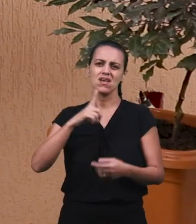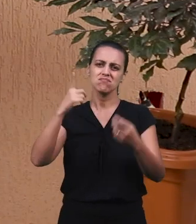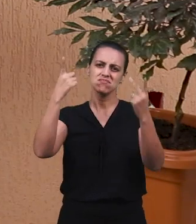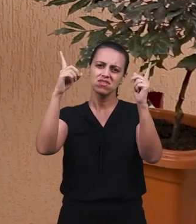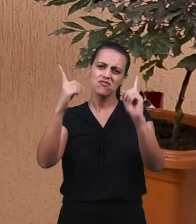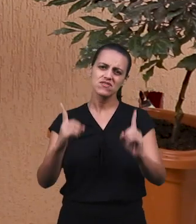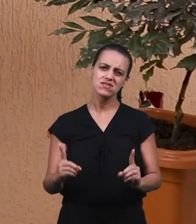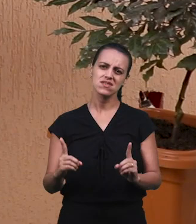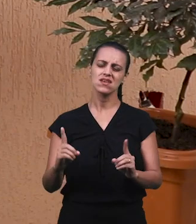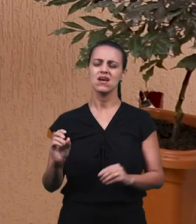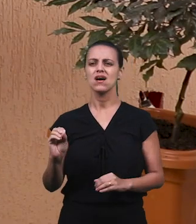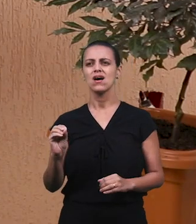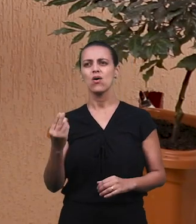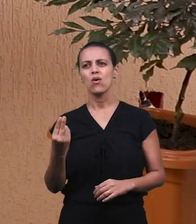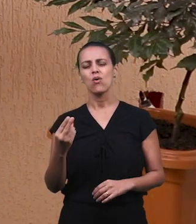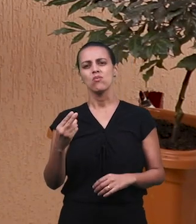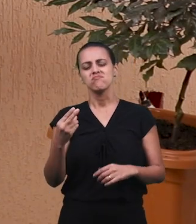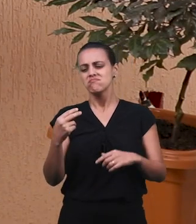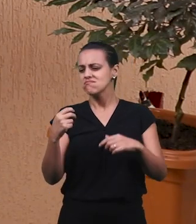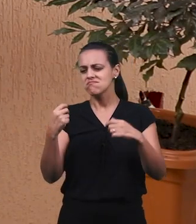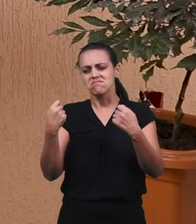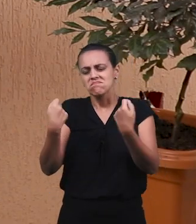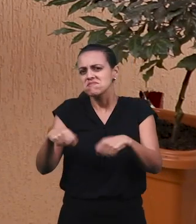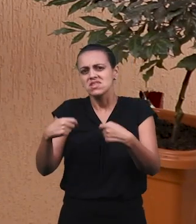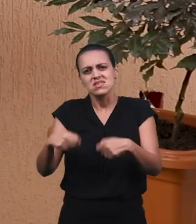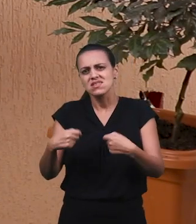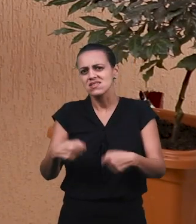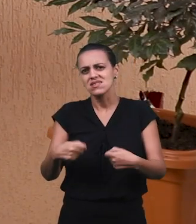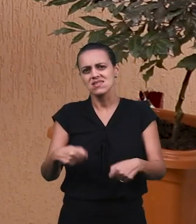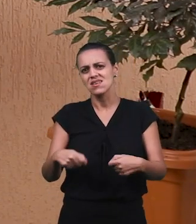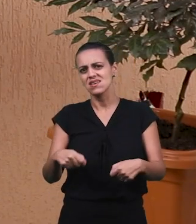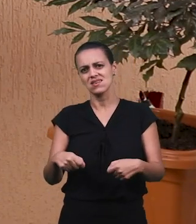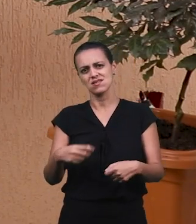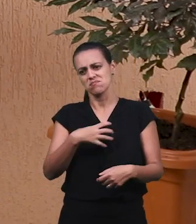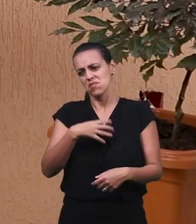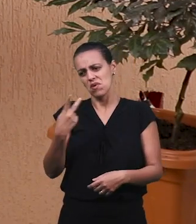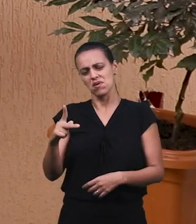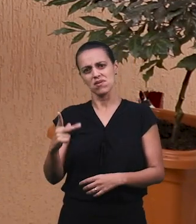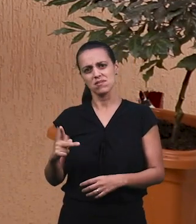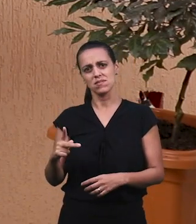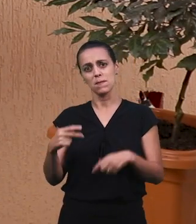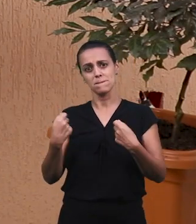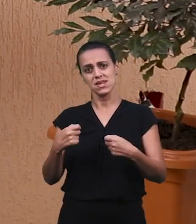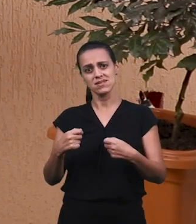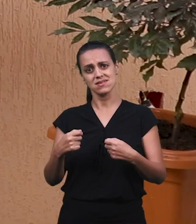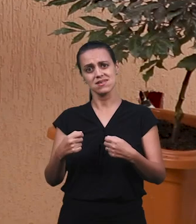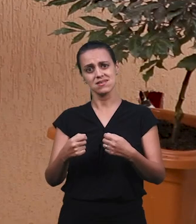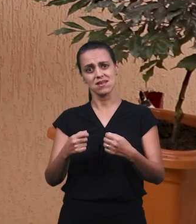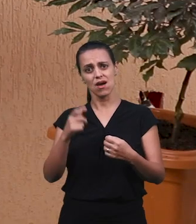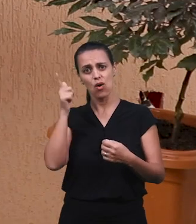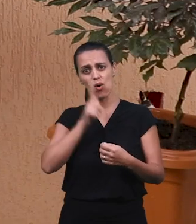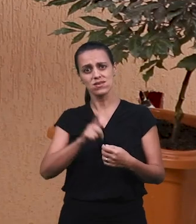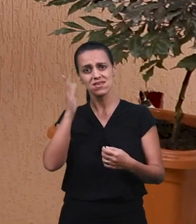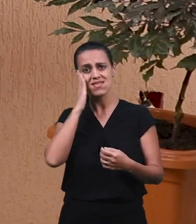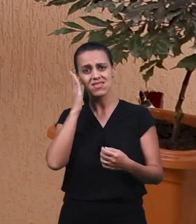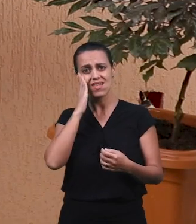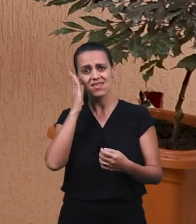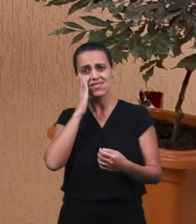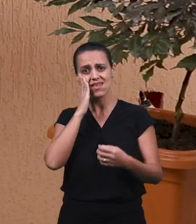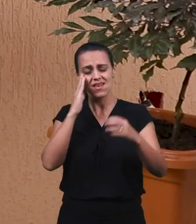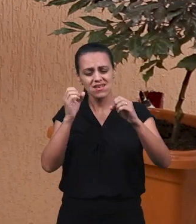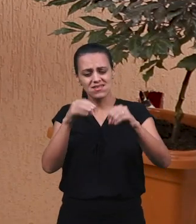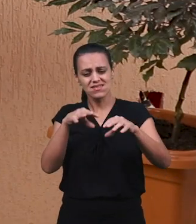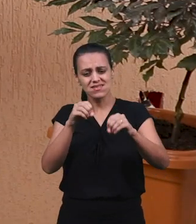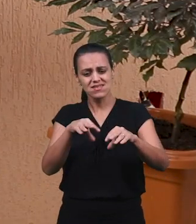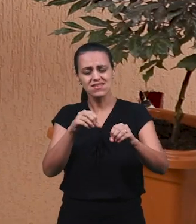ont des handicaps ou ont besoin nécessité d'accessibilité peuvent avoir